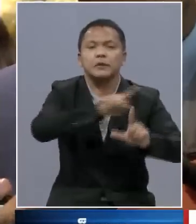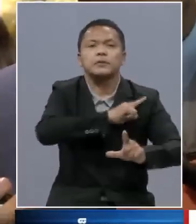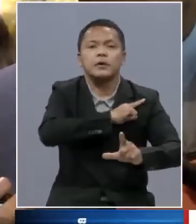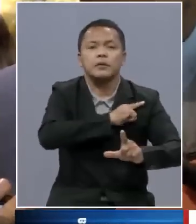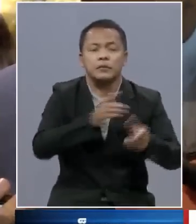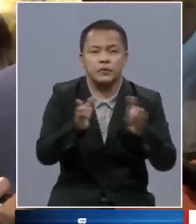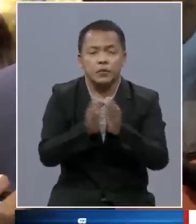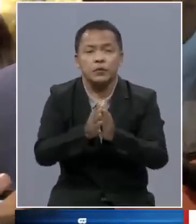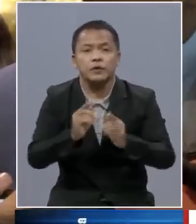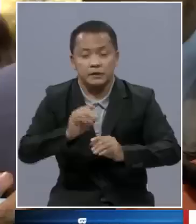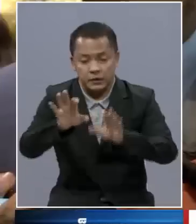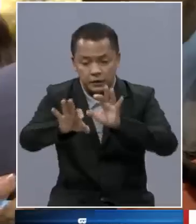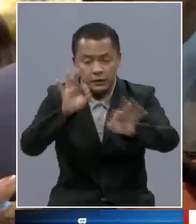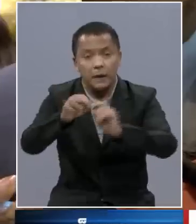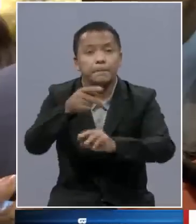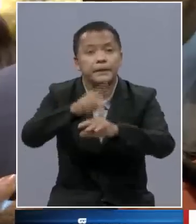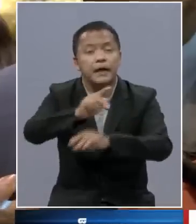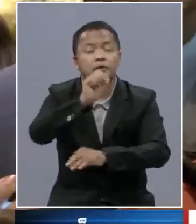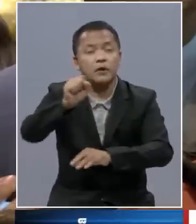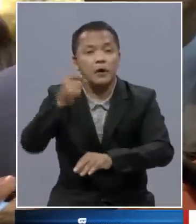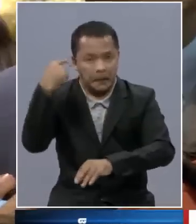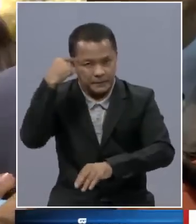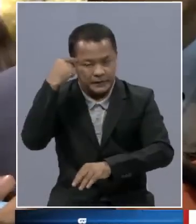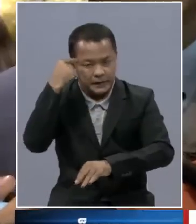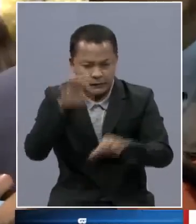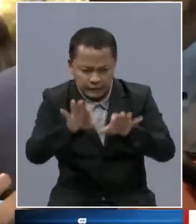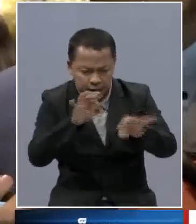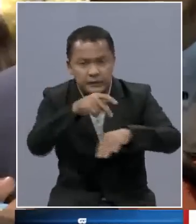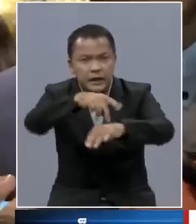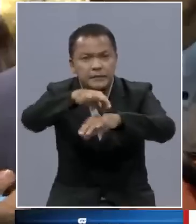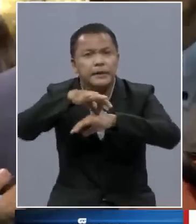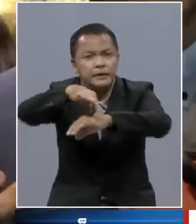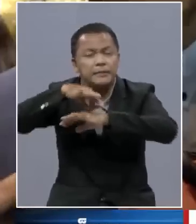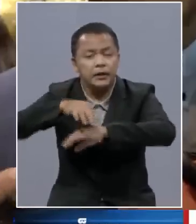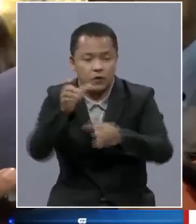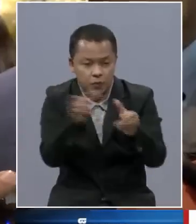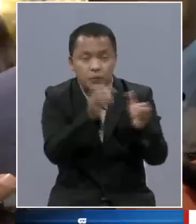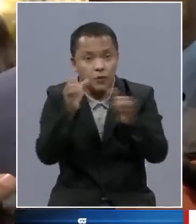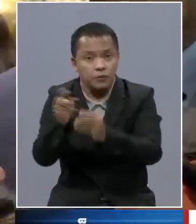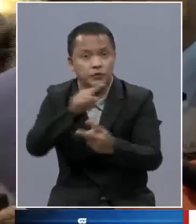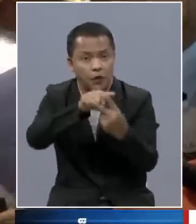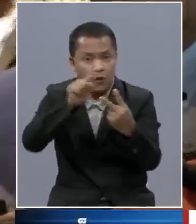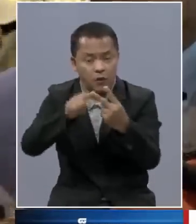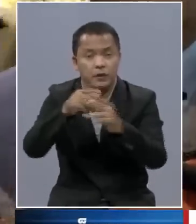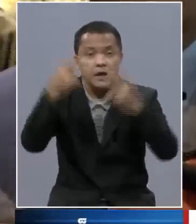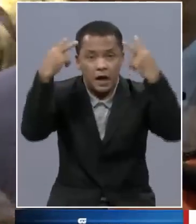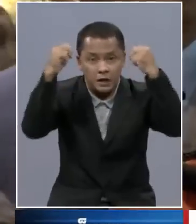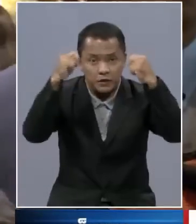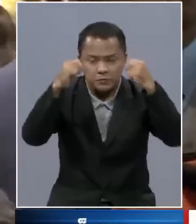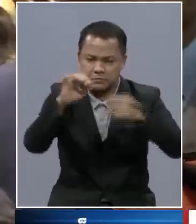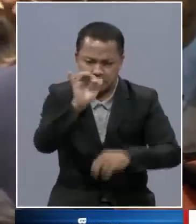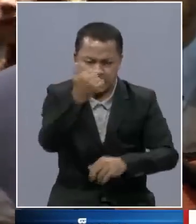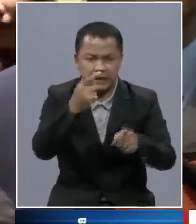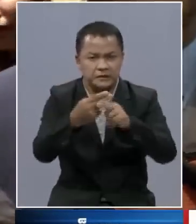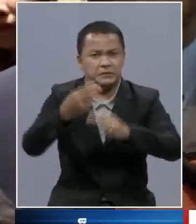ส่วนเรื่องของการเลือกประธานสภาอันนี้ก็มีการแข่งแย่งตำแหน่งนี้กันระหว่าง2พรรคแกนนําในเมื่อนายกยังไม่แน่ว่า